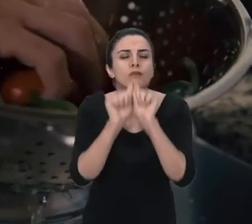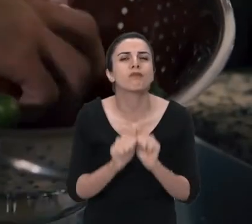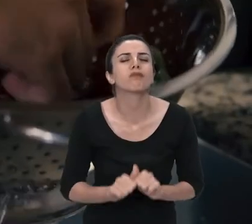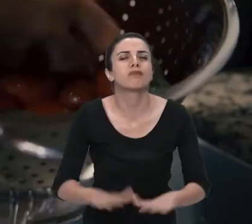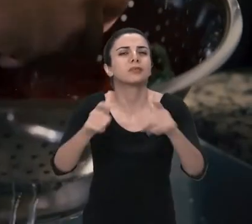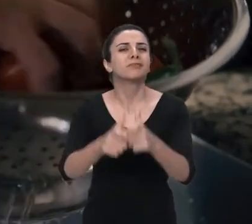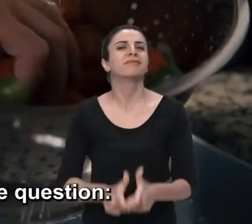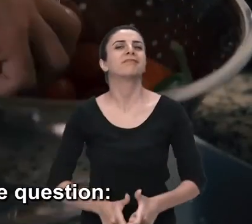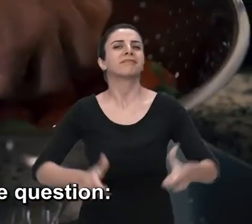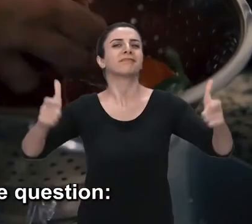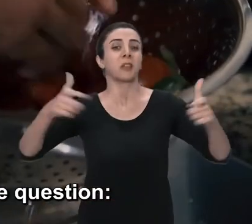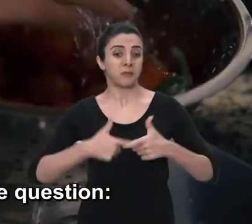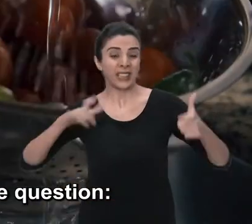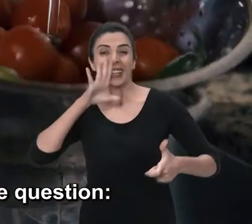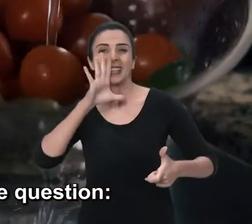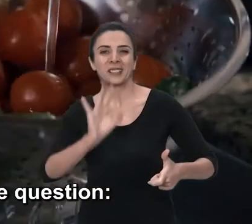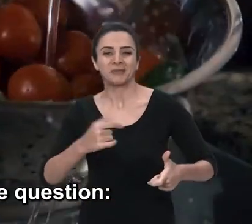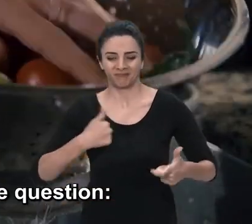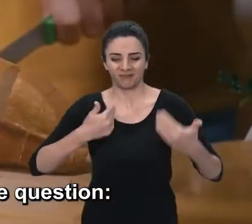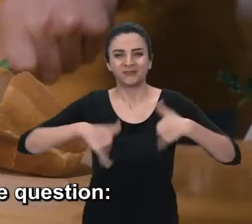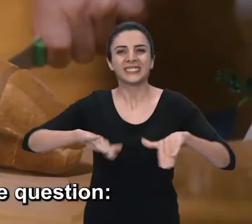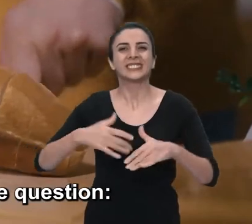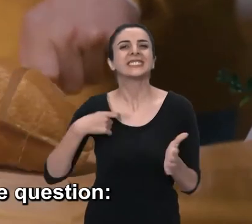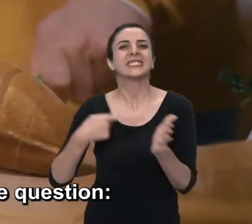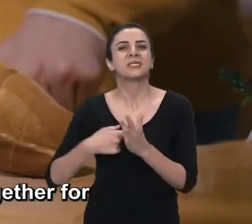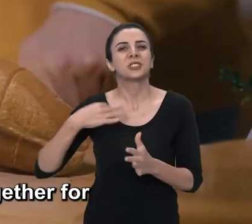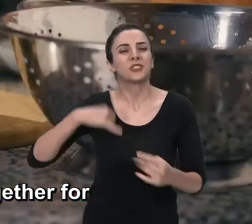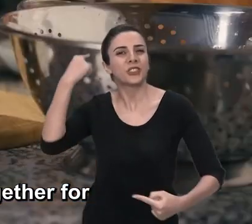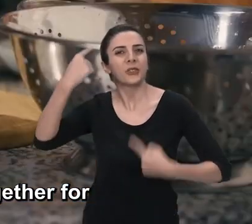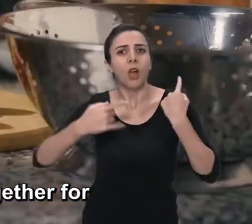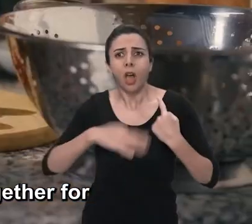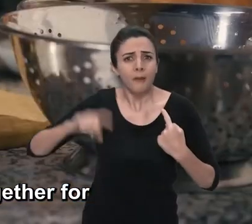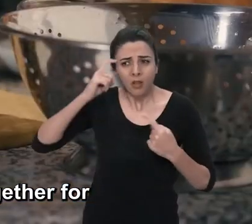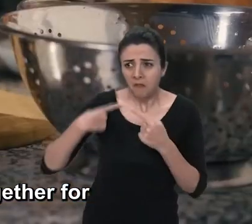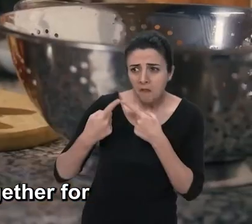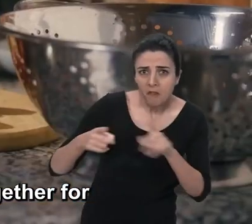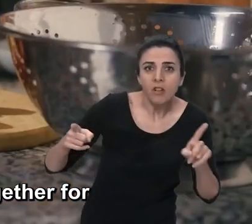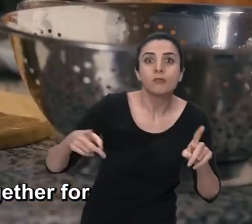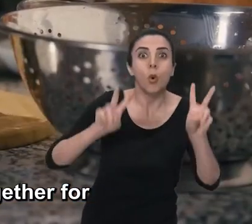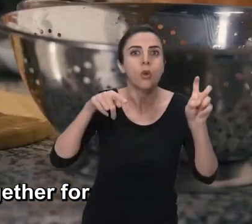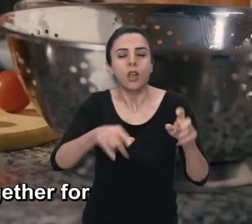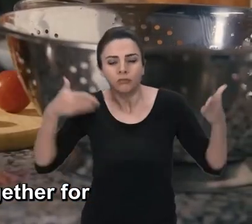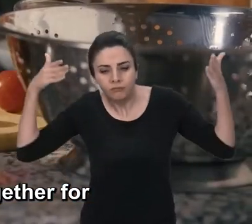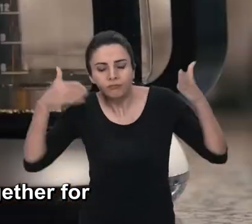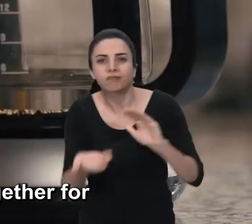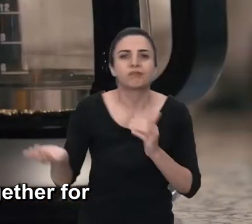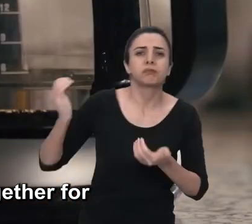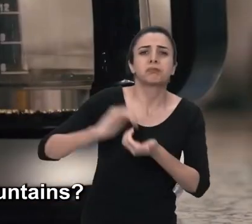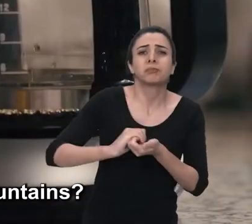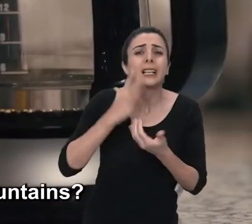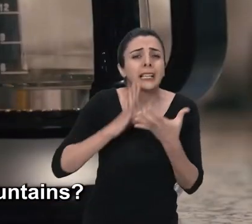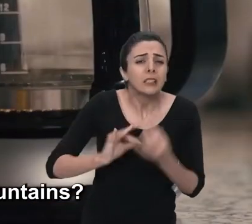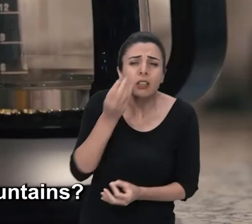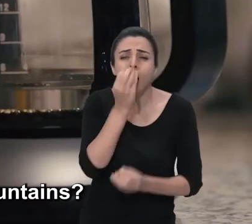sivil düşünenler. Farklıydık ama aynı soruda uzlaştık. İnsanlar, ağaçlar, keçiler, nehirler ve dağlarla